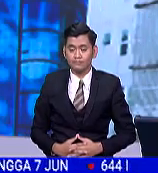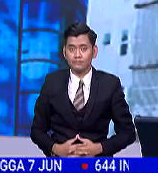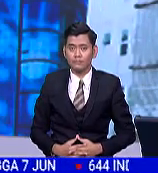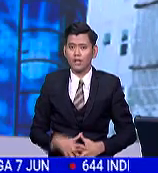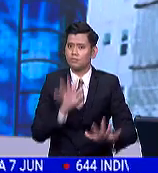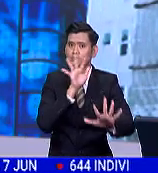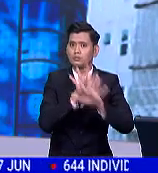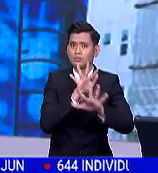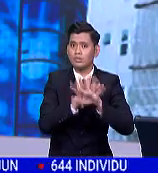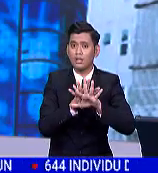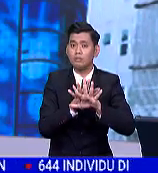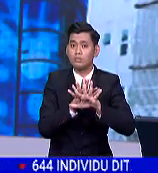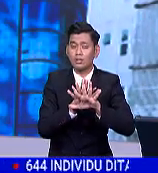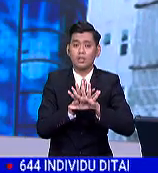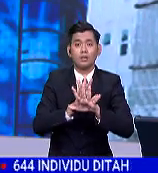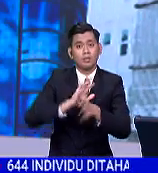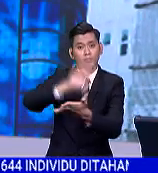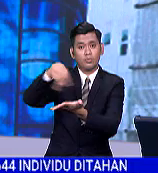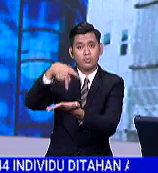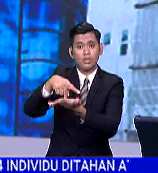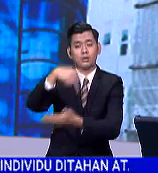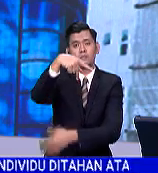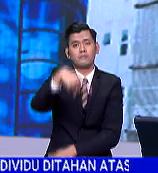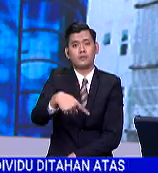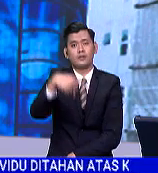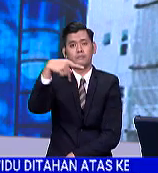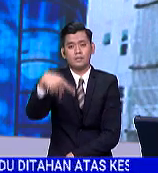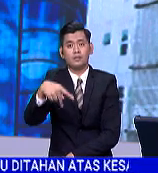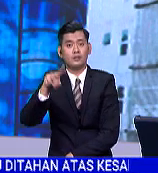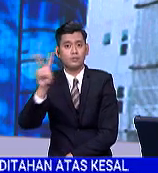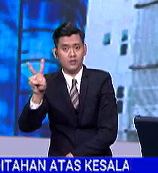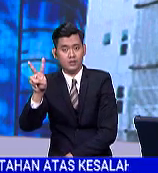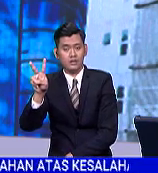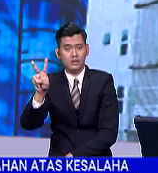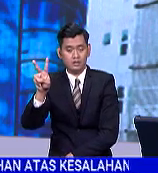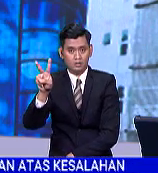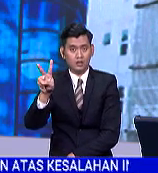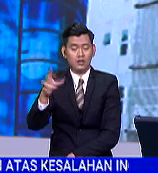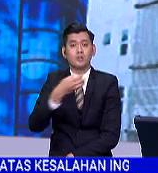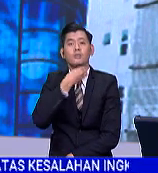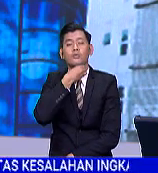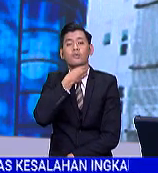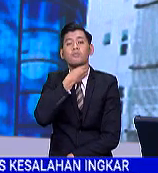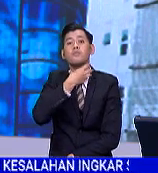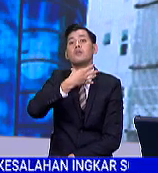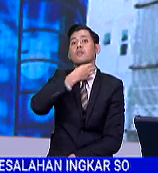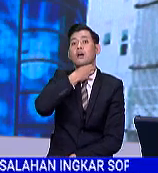Baik, kesesakan di pusat pemberian vaksin PPV Stadium Indra Mulia Ipoh Perak Jumaat lepas akibat